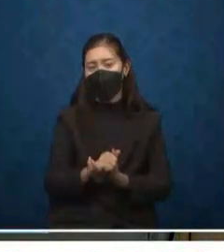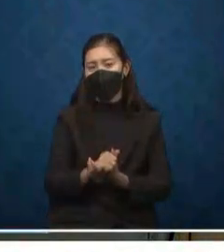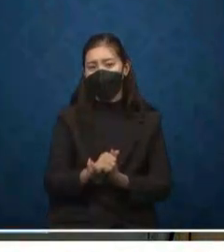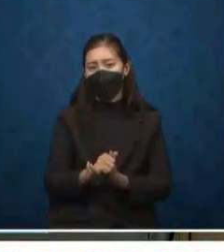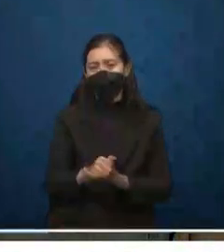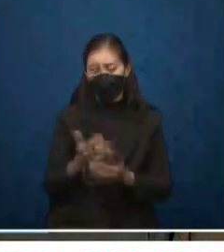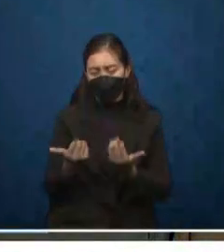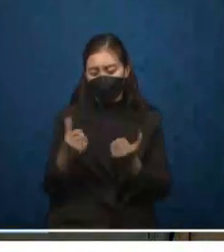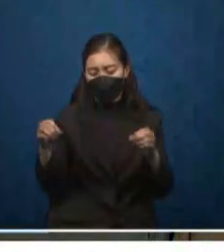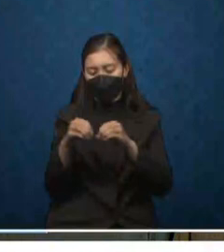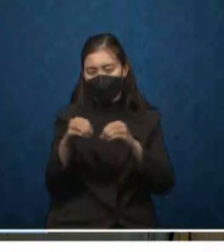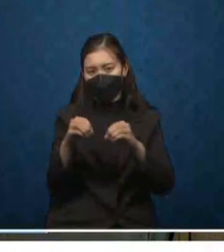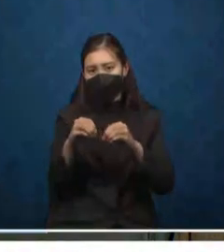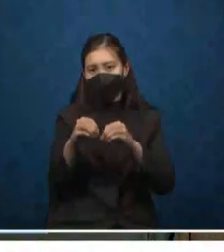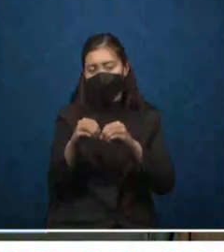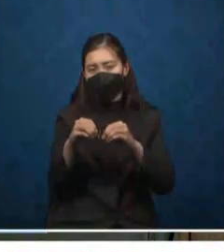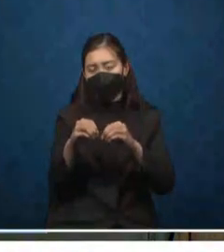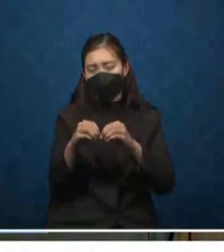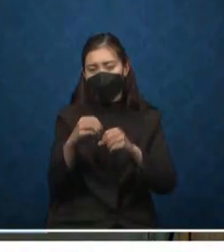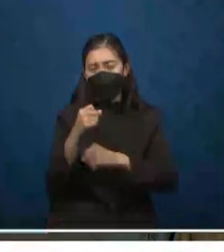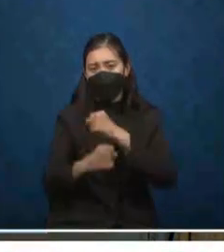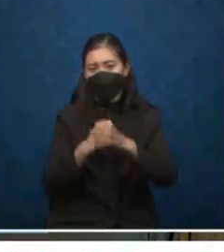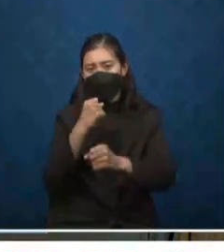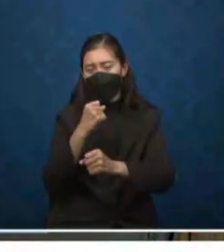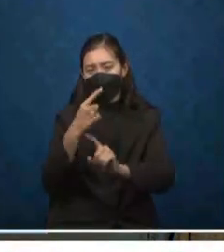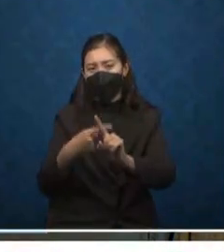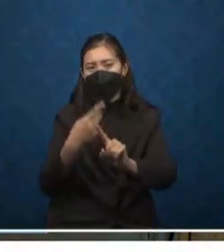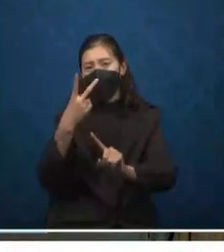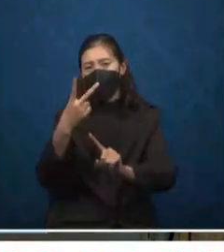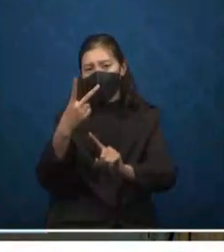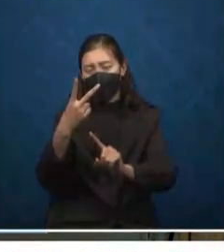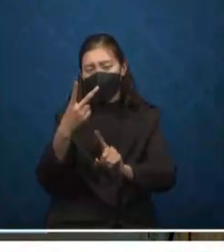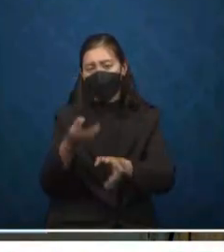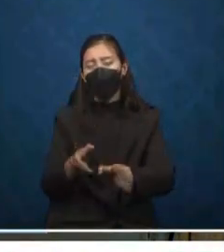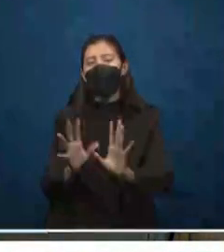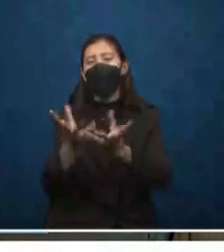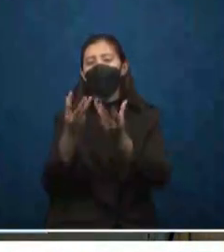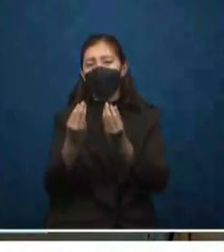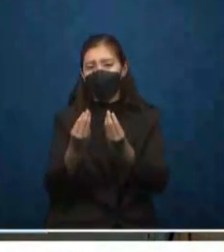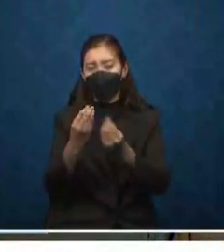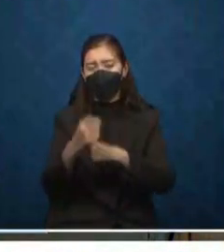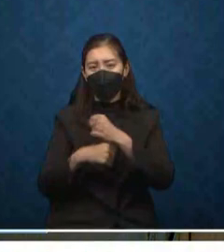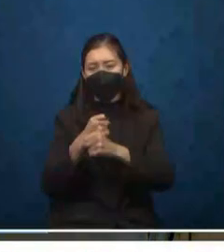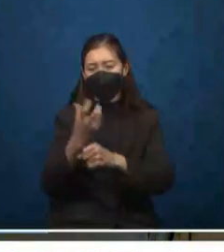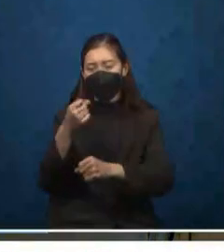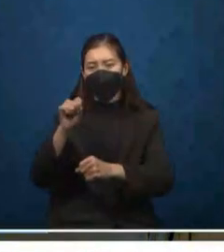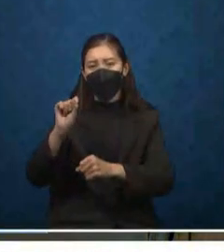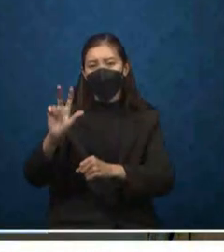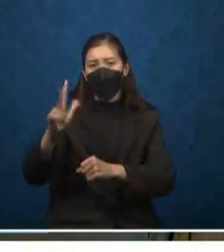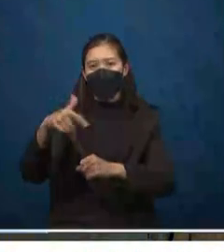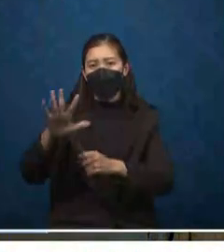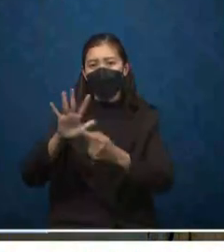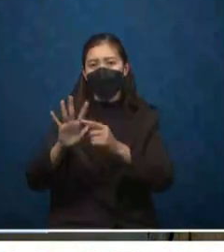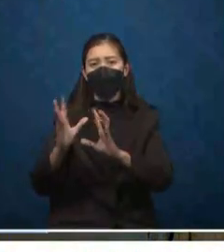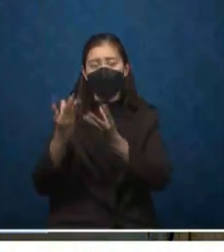ลังจะหมดวาระของสภาผู้แทนราษฎรลงในเวลาไม่ช้านี้ แต่อย่างไรก็ตามไม่ว่าจะแก้กันเร็วแค่ไหนก็ตามผม